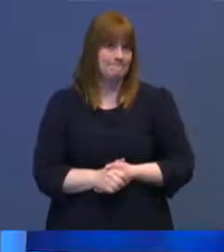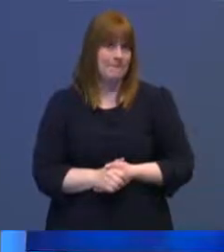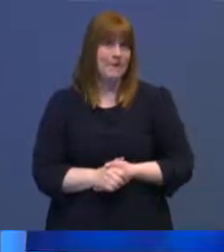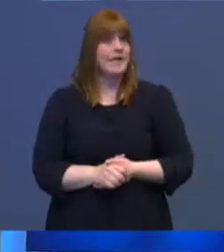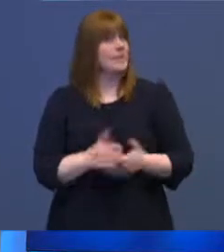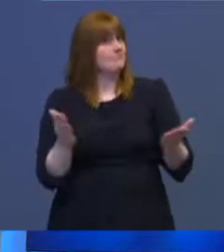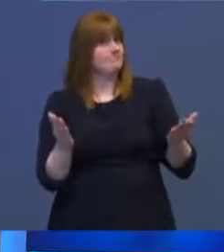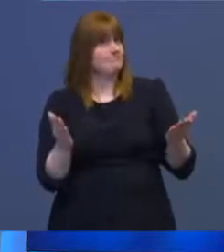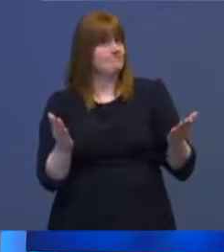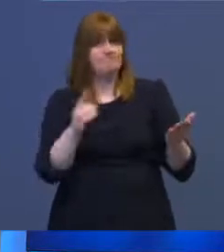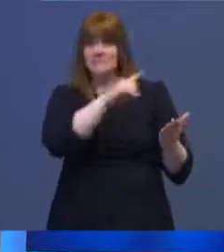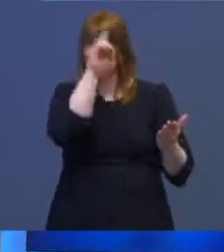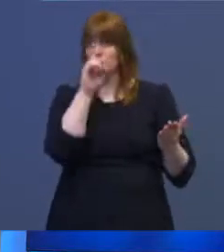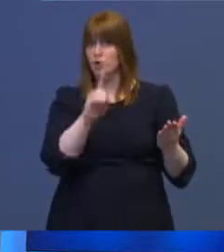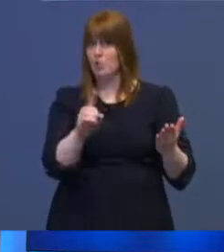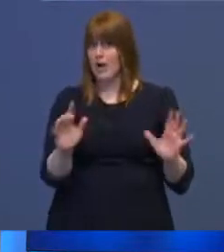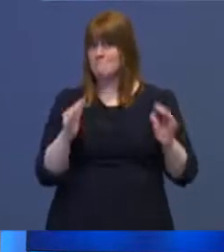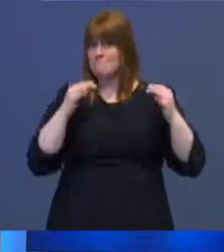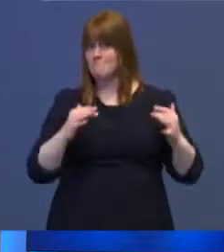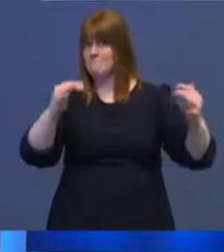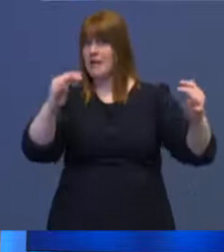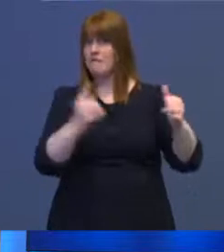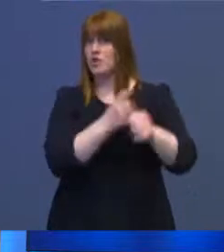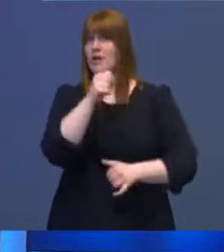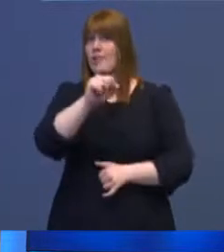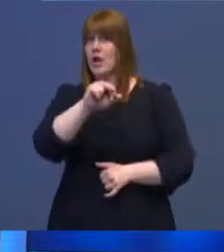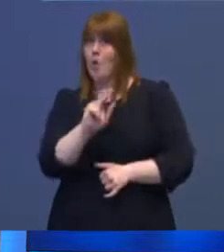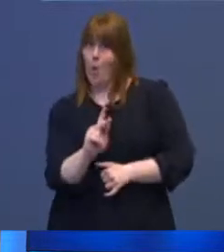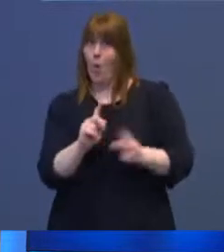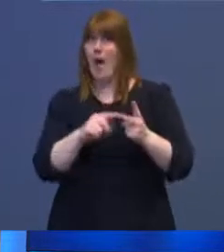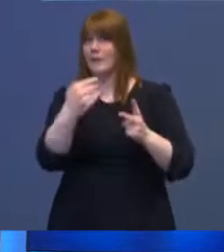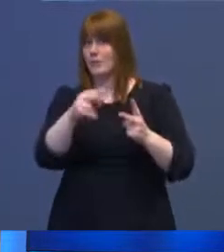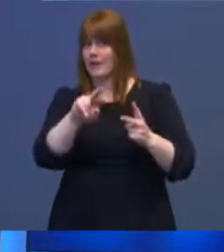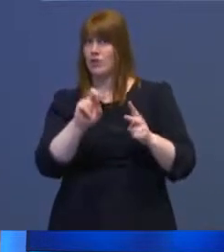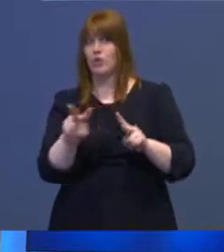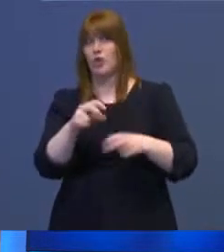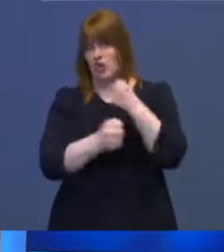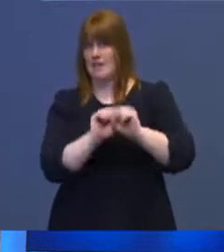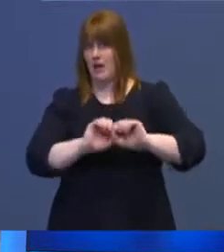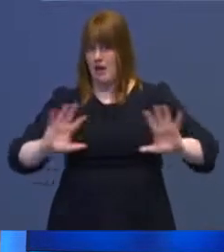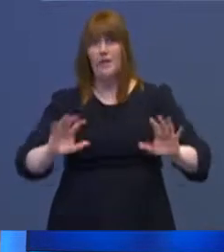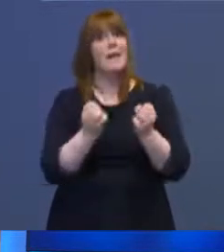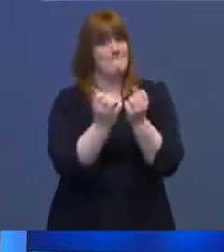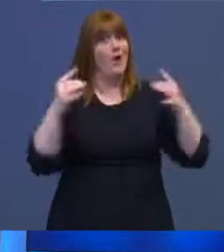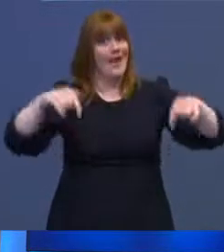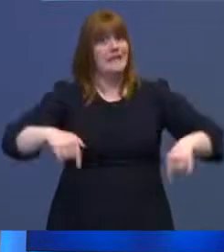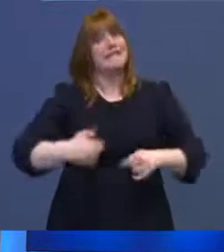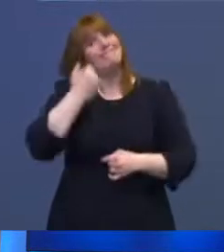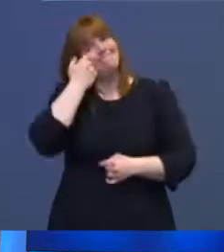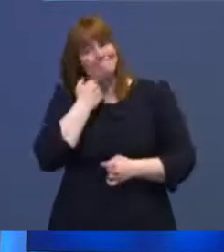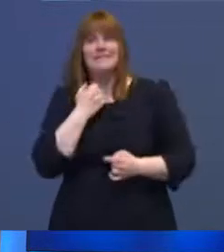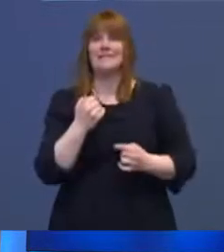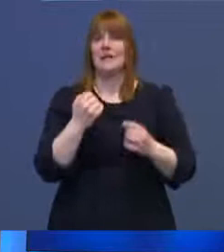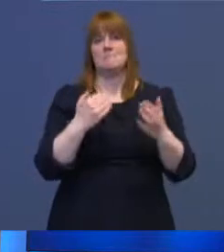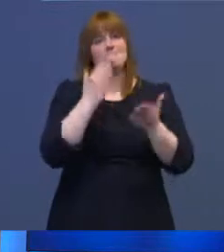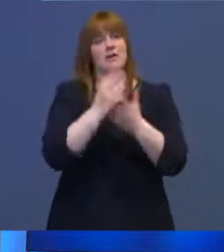Da åpner vi for spørsmål i plenum, og da er det først NRK, og deretter kan TV 2 gjøre seg klar. Vi er mange her i dag, så jeg ber om at alle begrenser